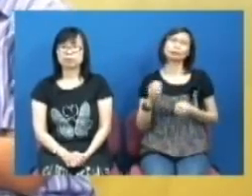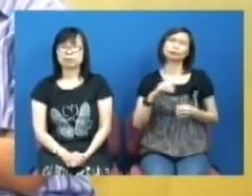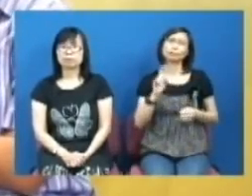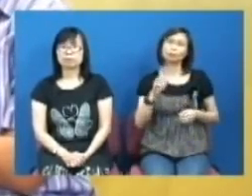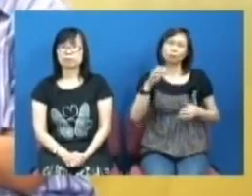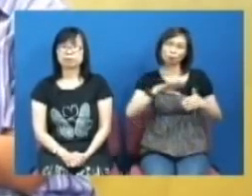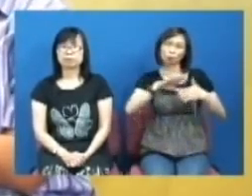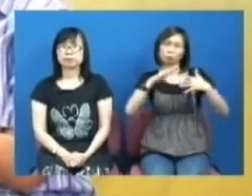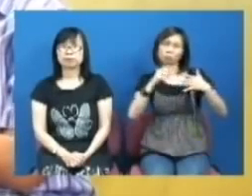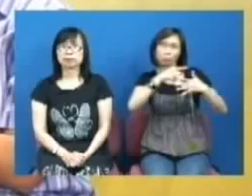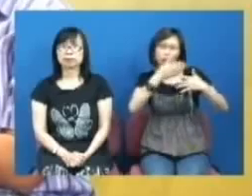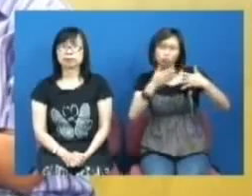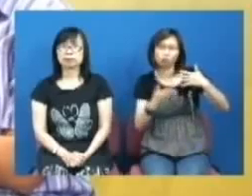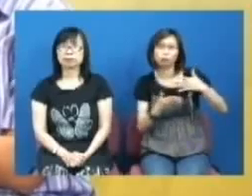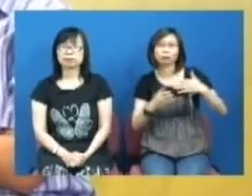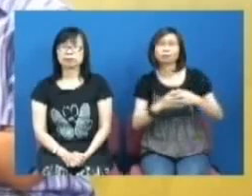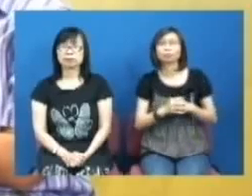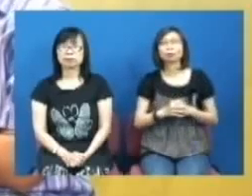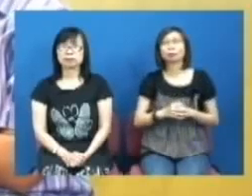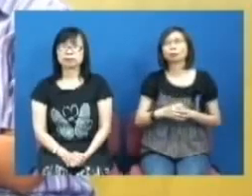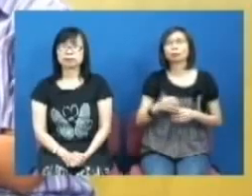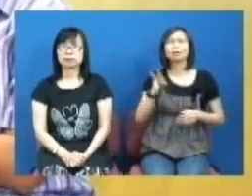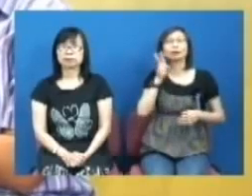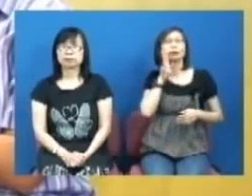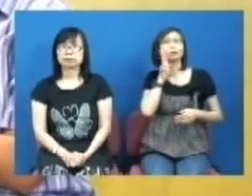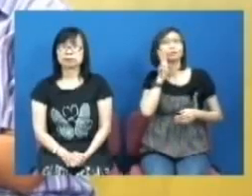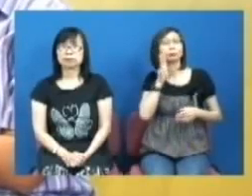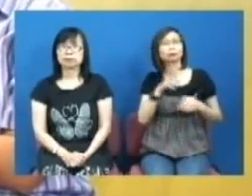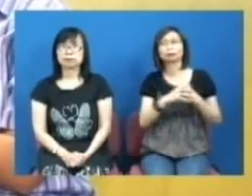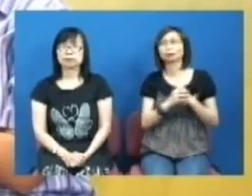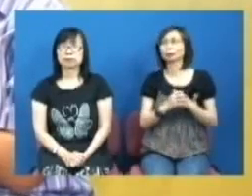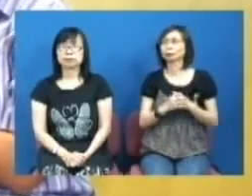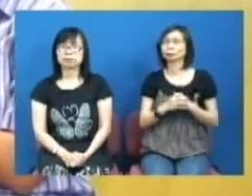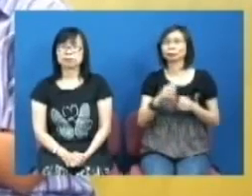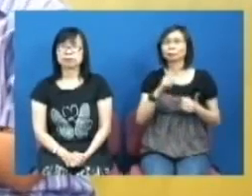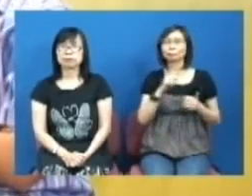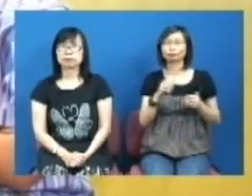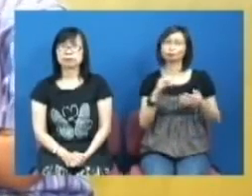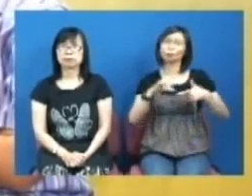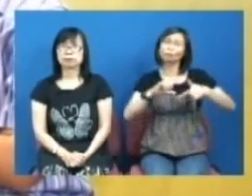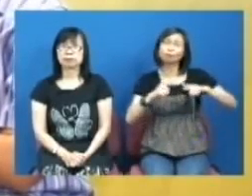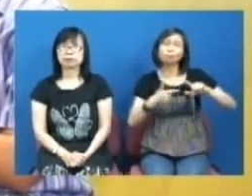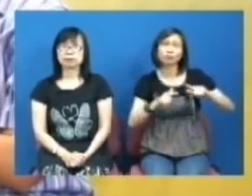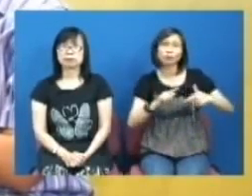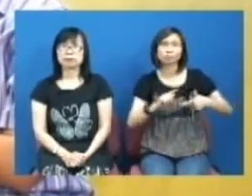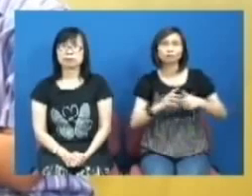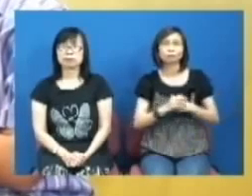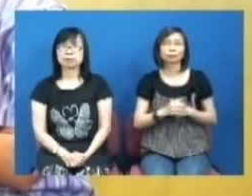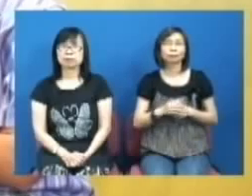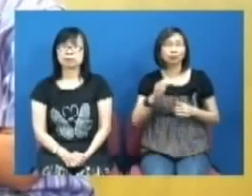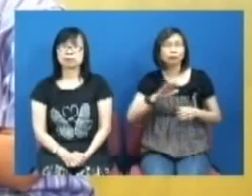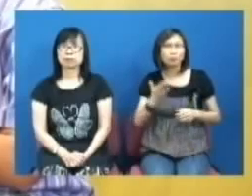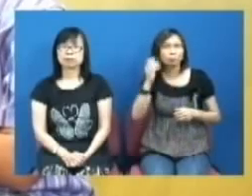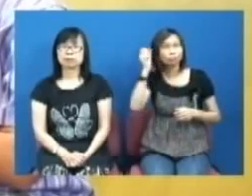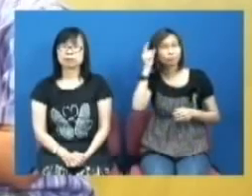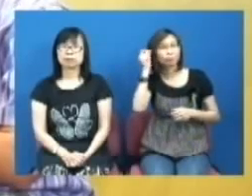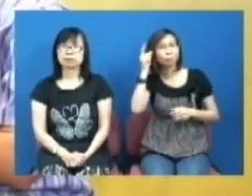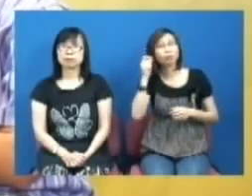都有幾個民意調查都有一個幾類似嘅一個模式啦。咁但係好奇怪一樣嘢就係